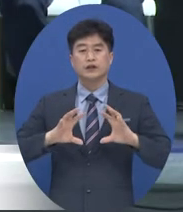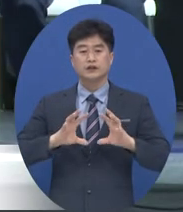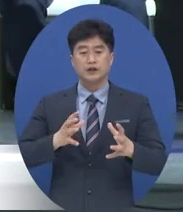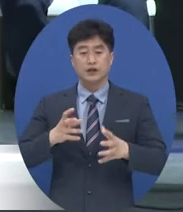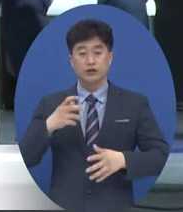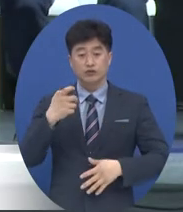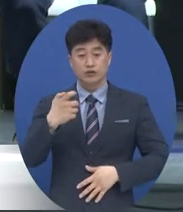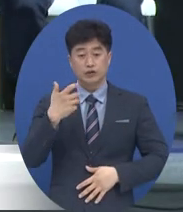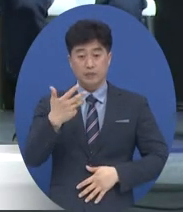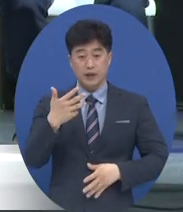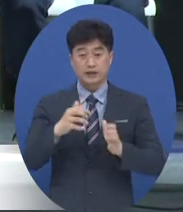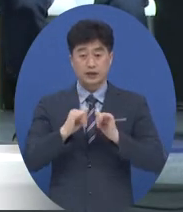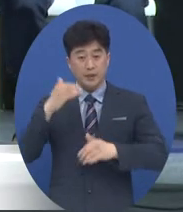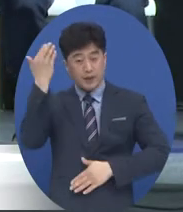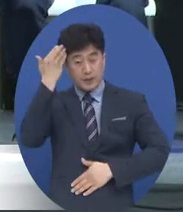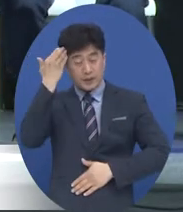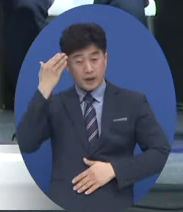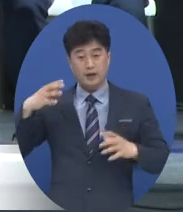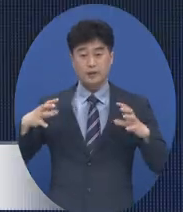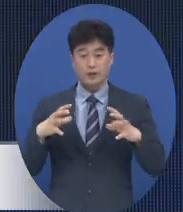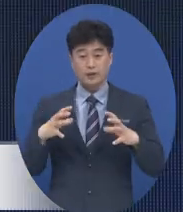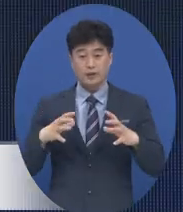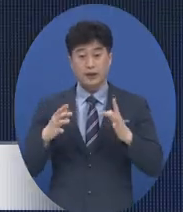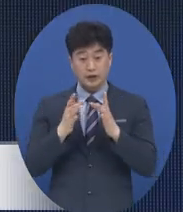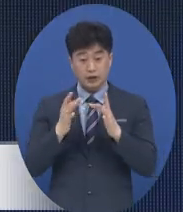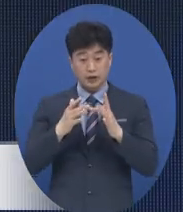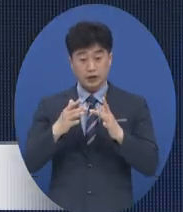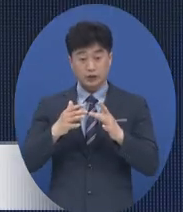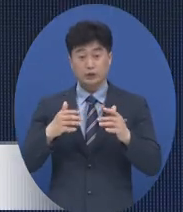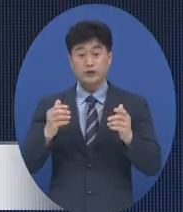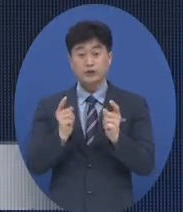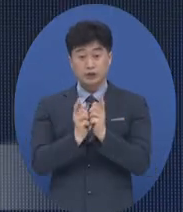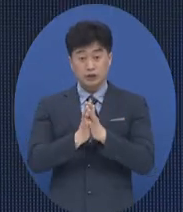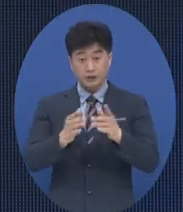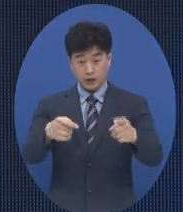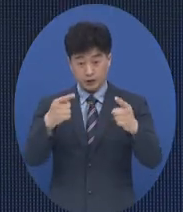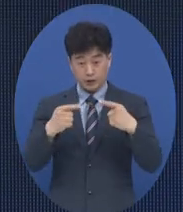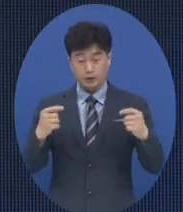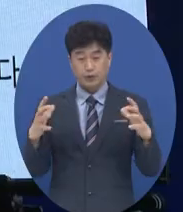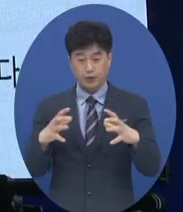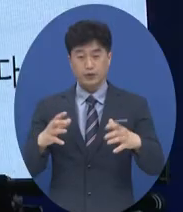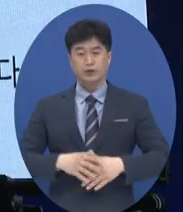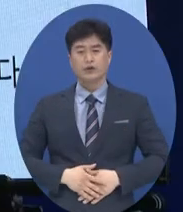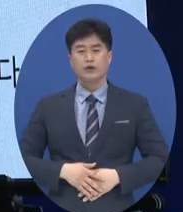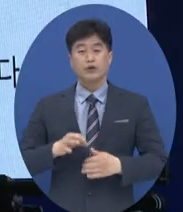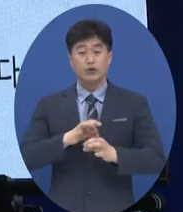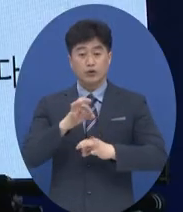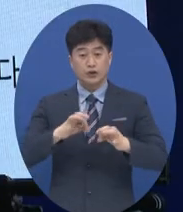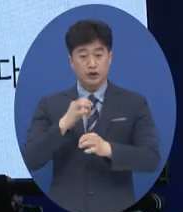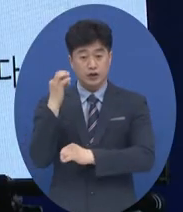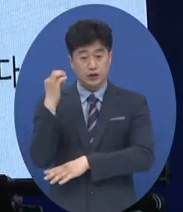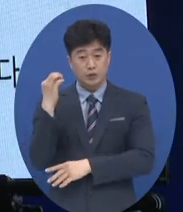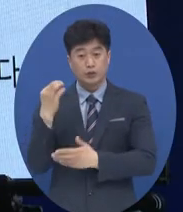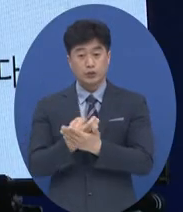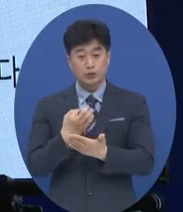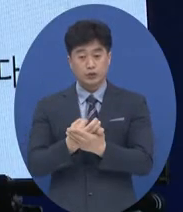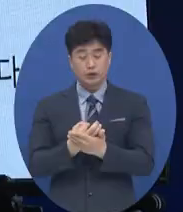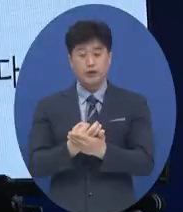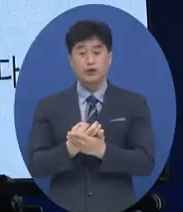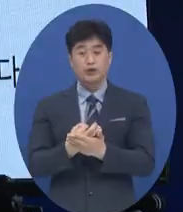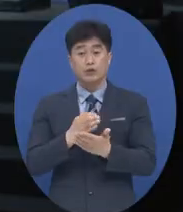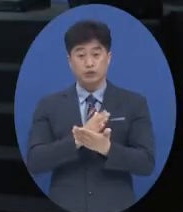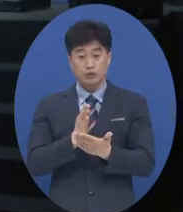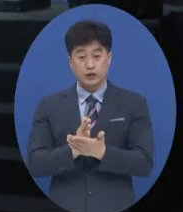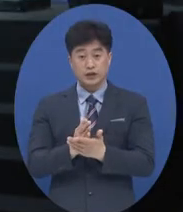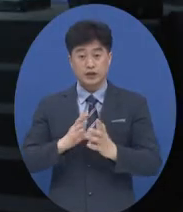세계 68명의 석학들이 온오프라인에서 함께했습니다. 경제와 기본소득 분야의 세계적인